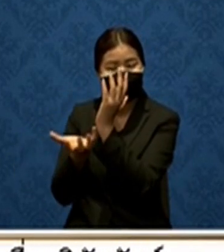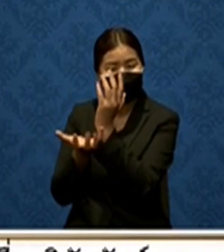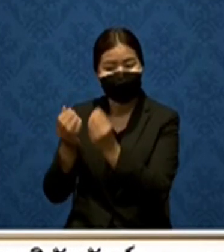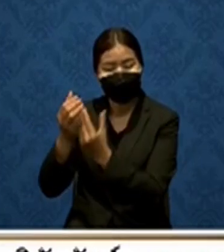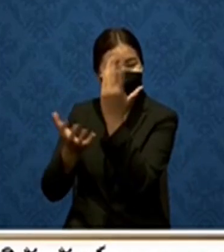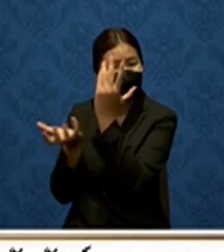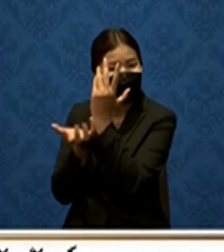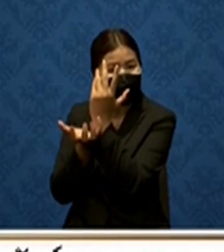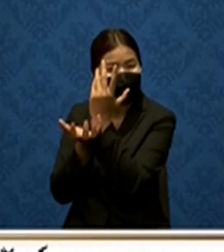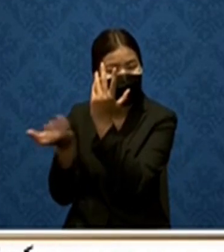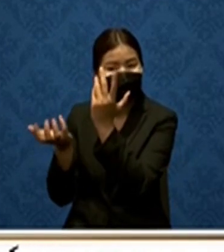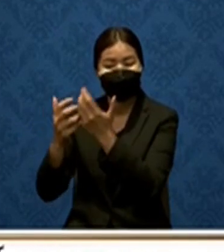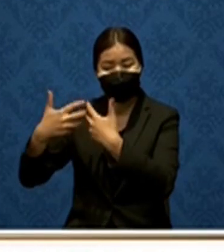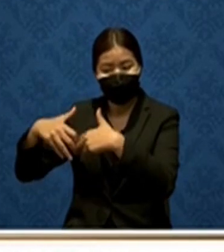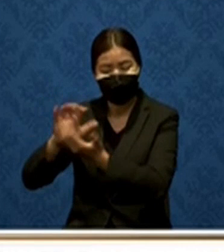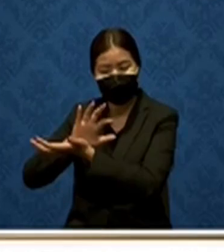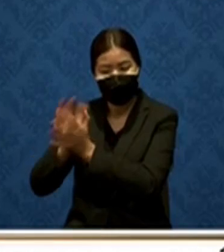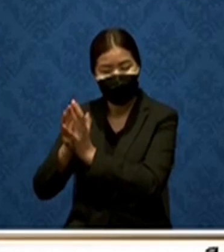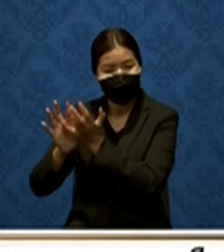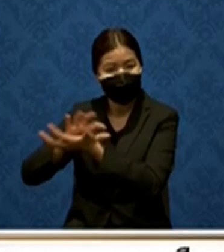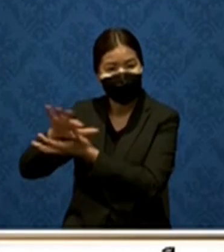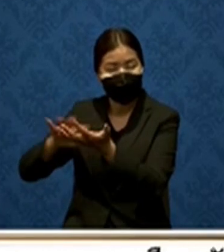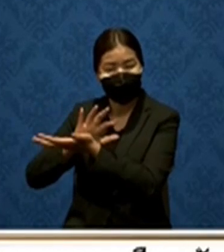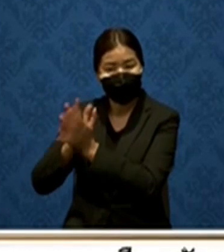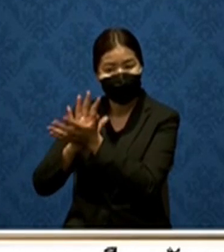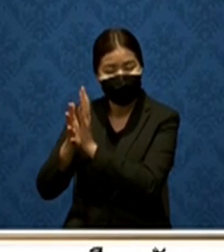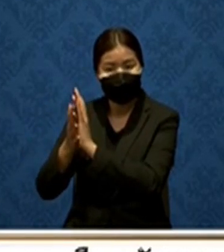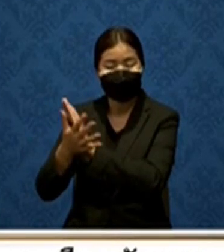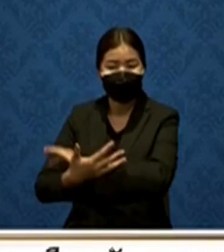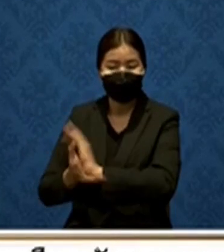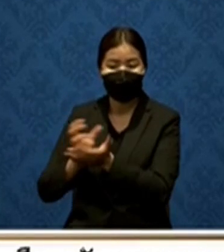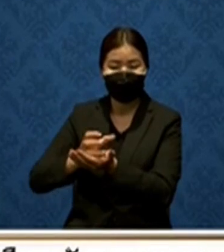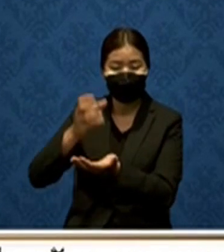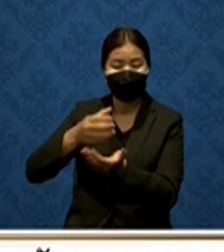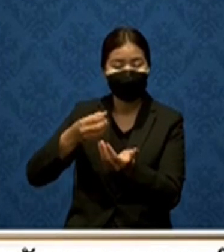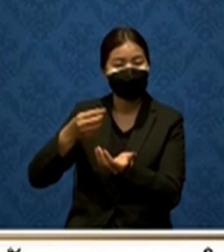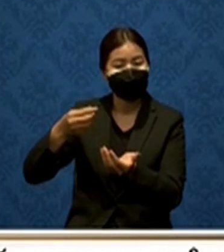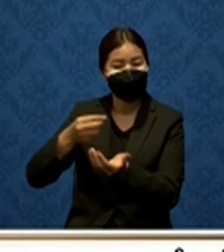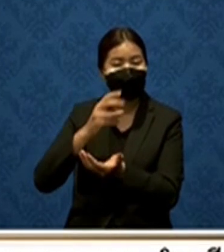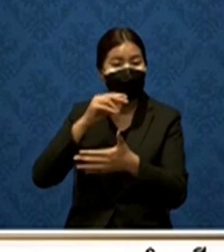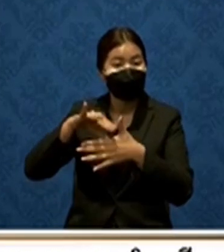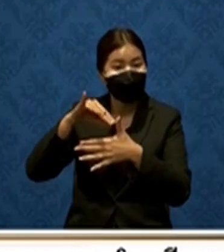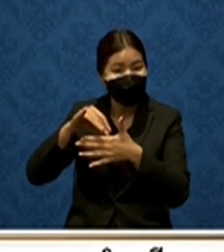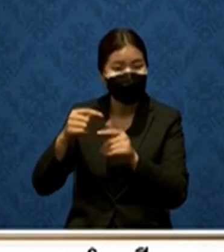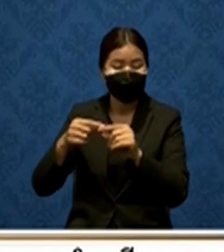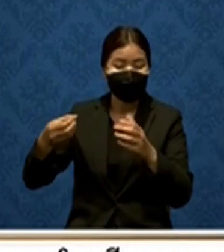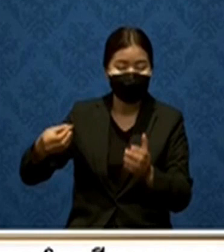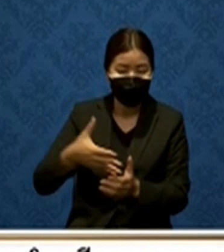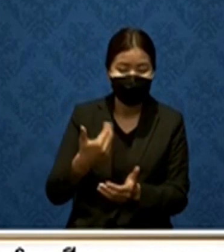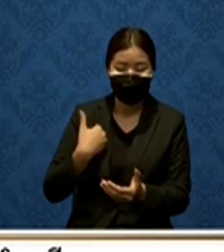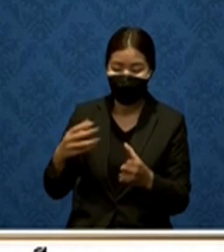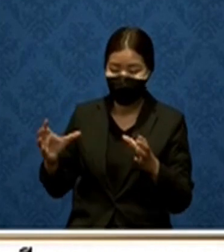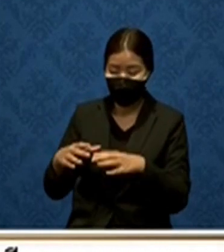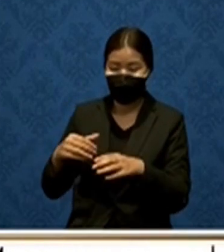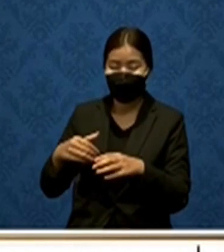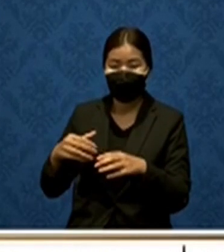สูงขึ้นเพราะว่ากระบวนการผลิตน้มนปลามควดบริโภคนั้นมีกลุมบุคคลที่